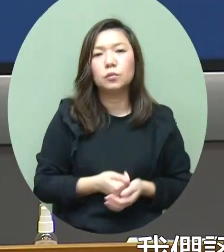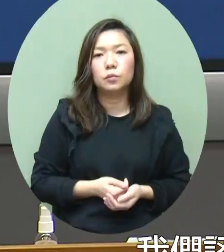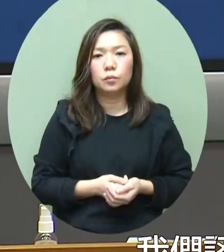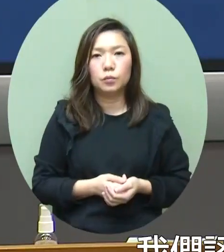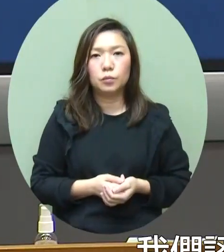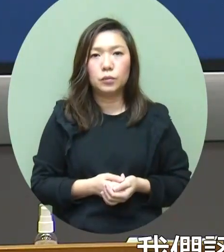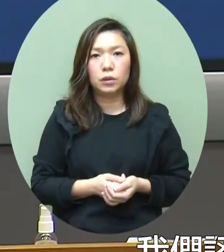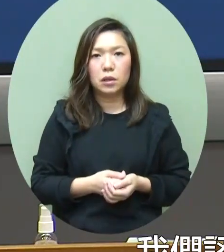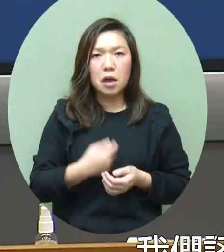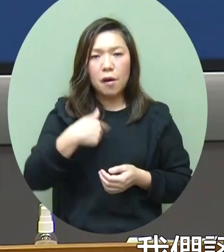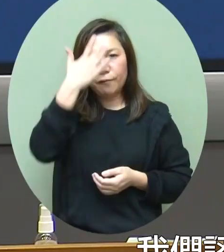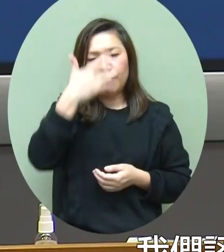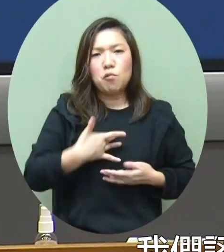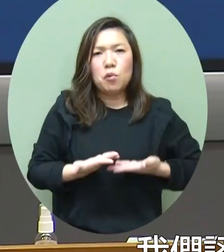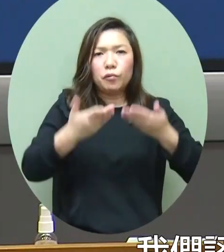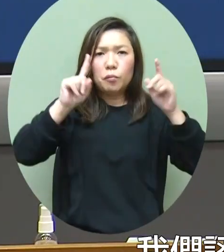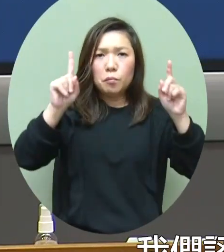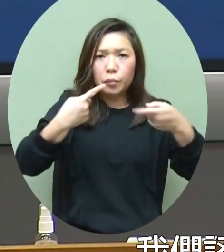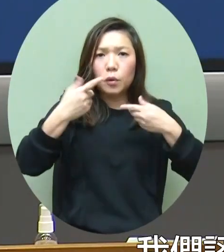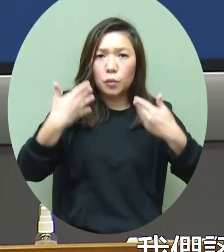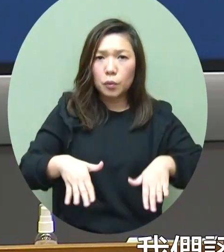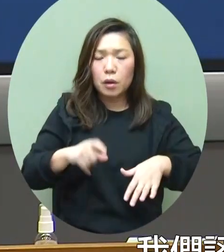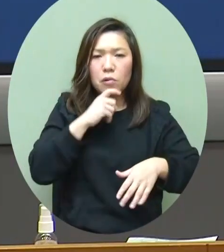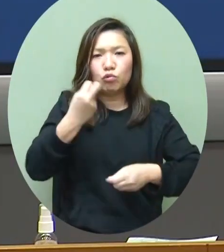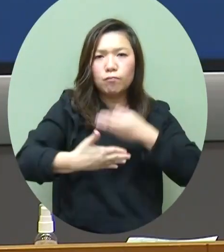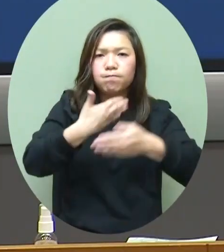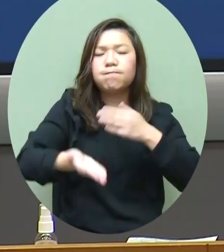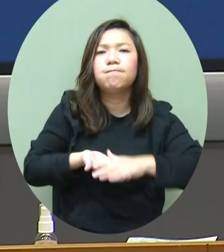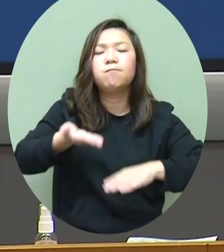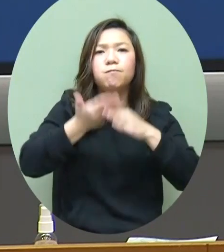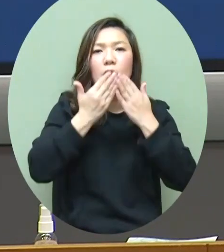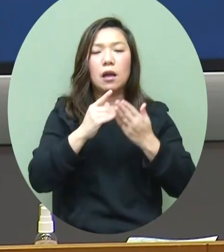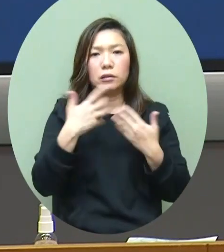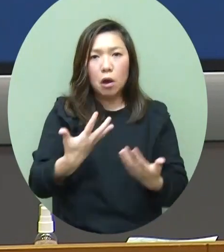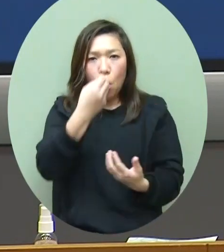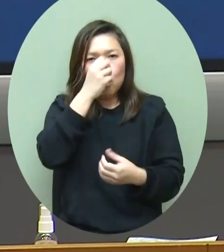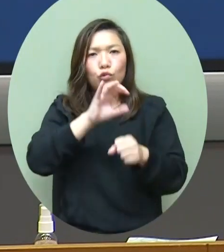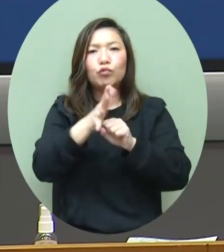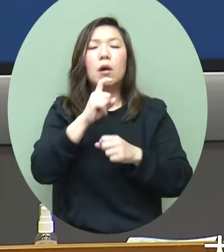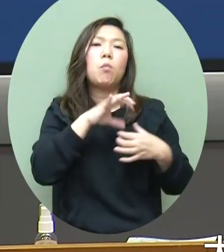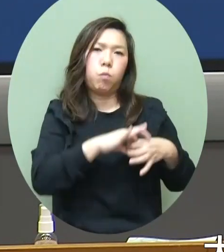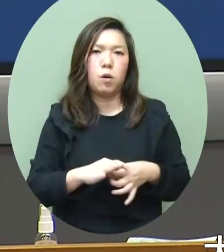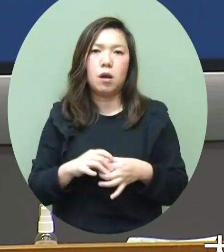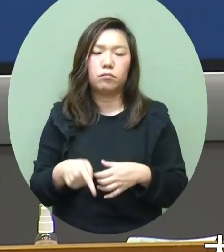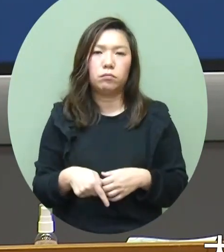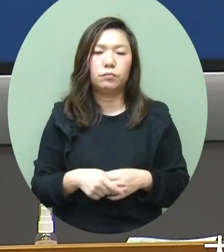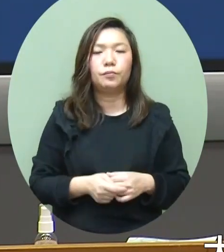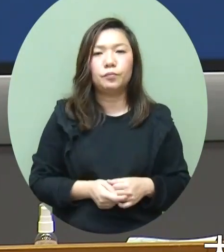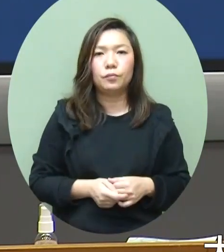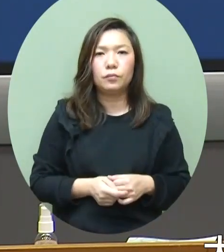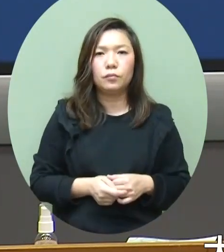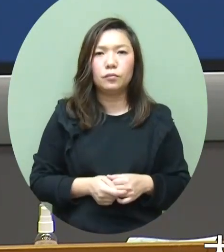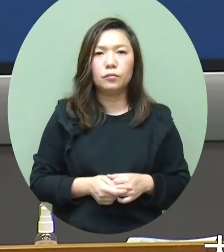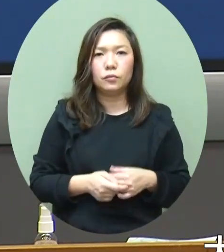我哋认为复活节之后有条件可以逐步复课，当然系同香港嘅疫情有关啦。大家都见到啦，